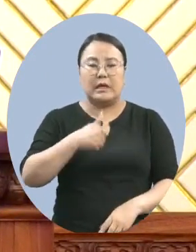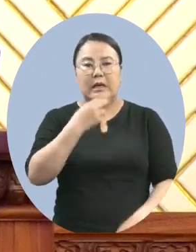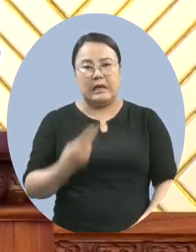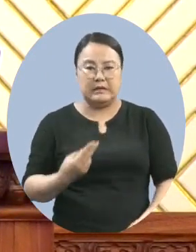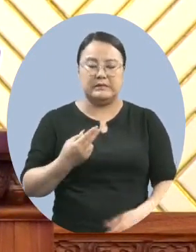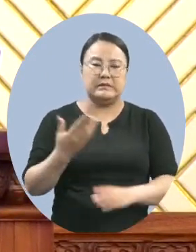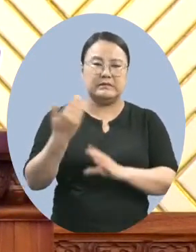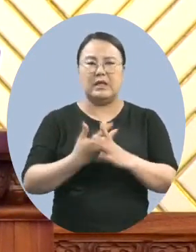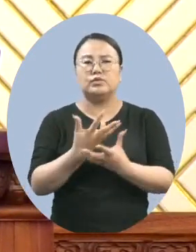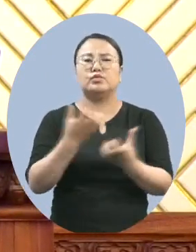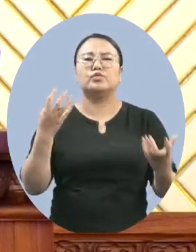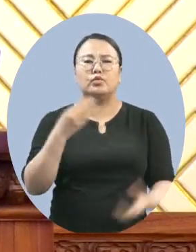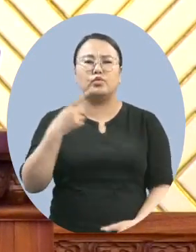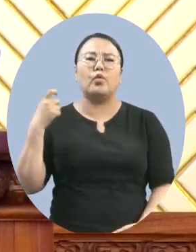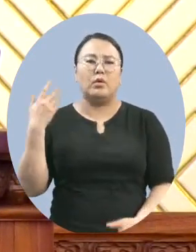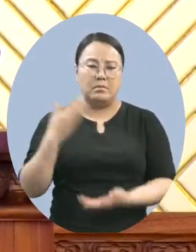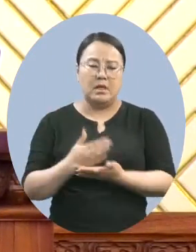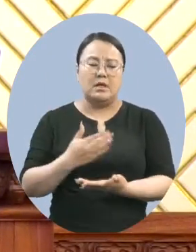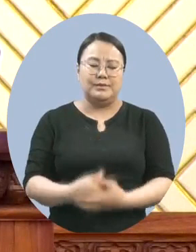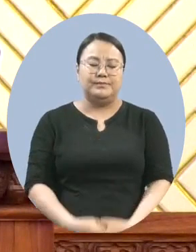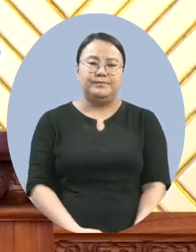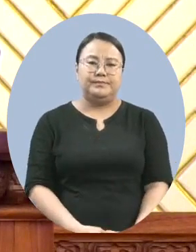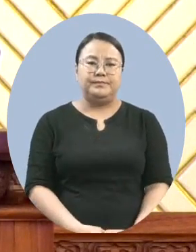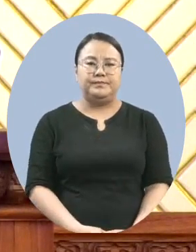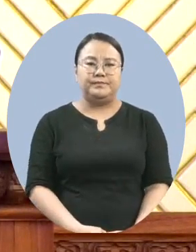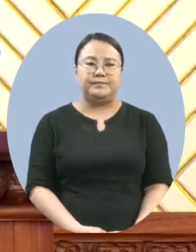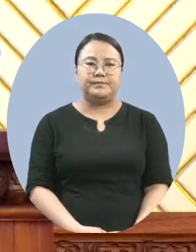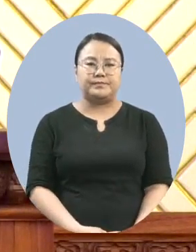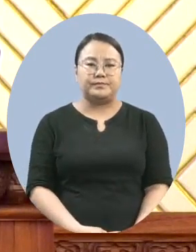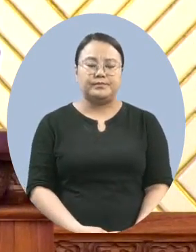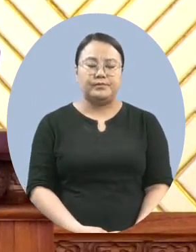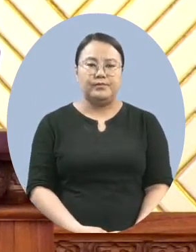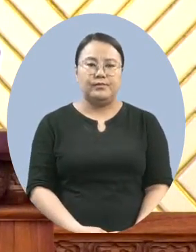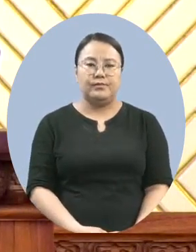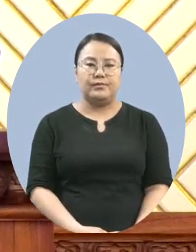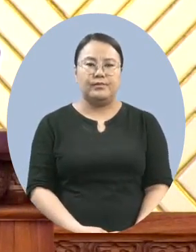гацаа сармжуулж ирсэн юм түүх байдаг. За энэ асуудлыг бол